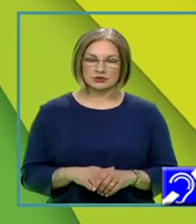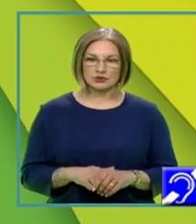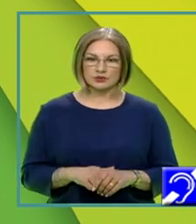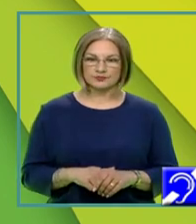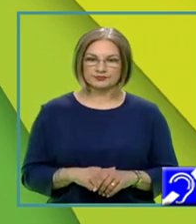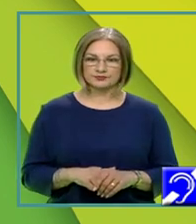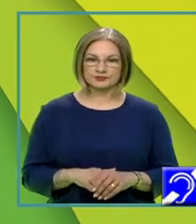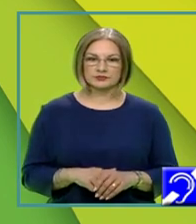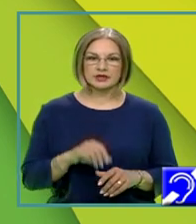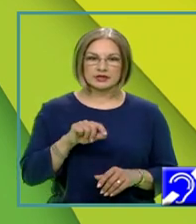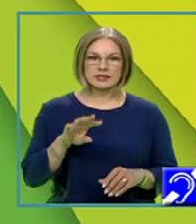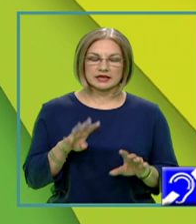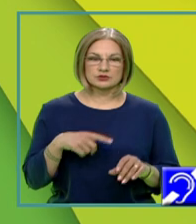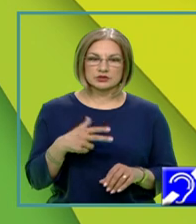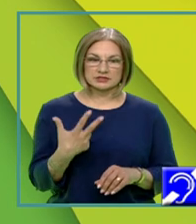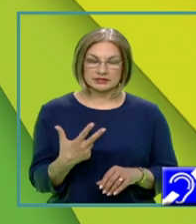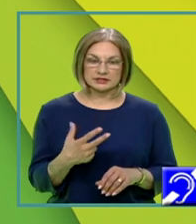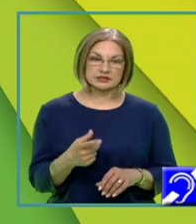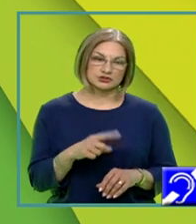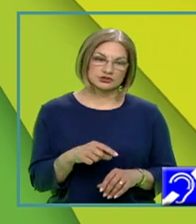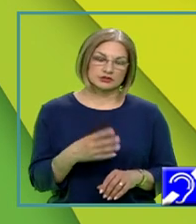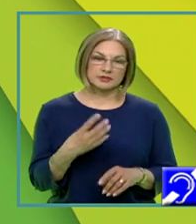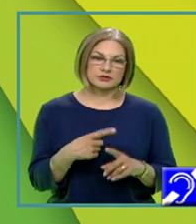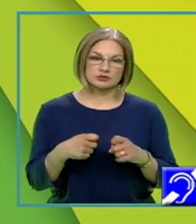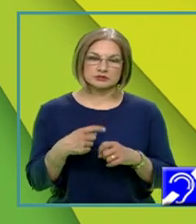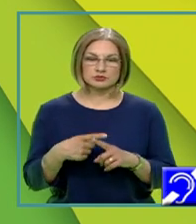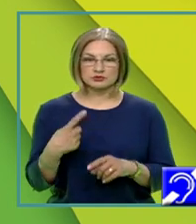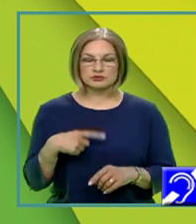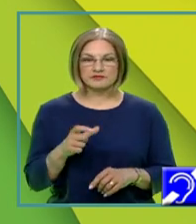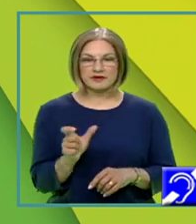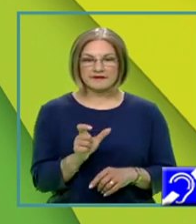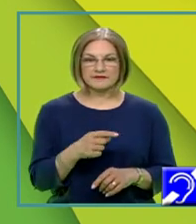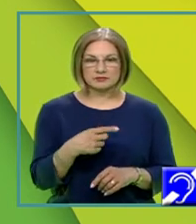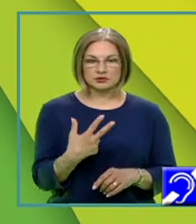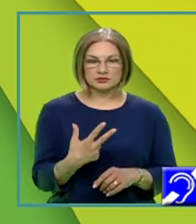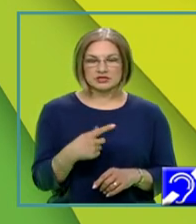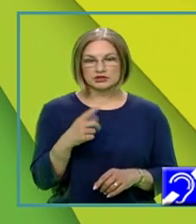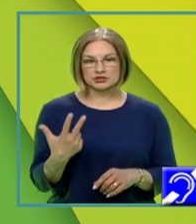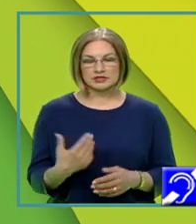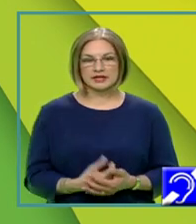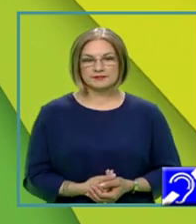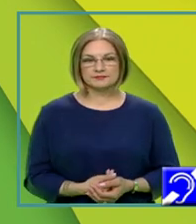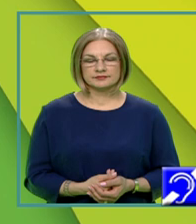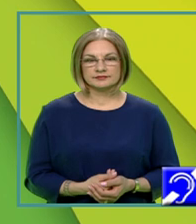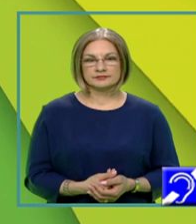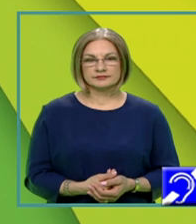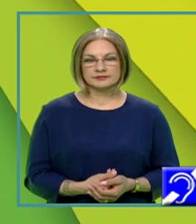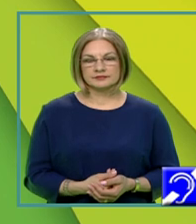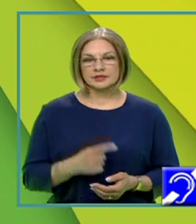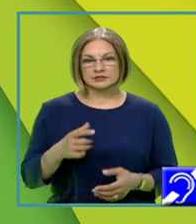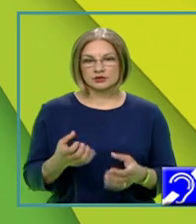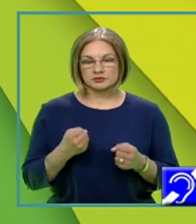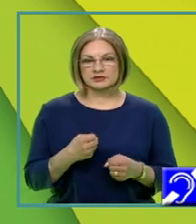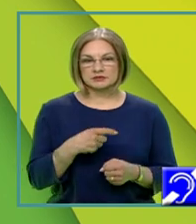radical din nou este trei și Deci 4 x plus 1 va fi cuprins între minus 3 și 3 obținând Deci inecuația minus